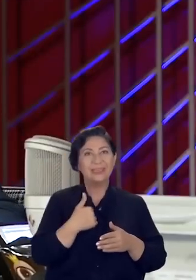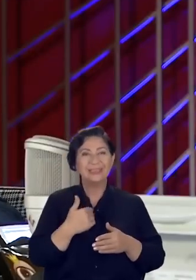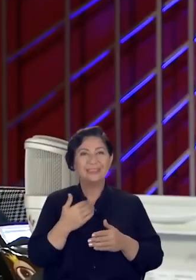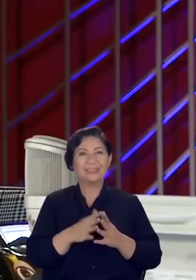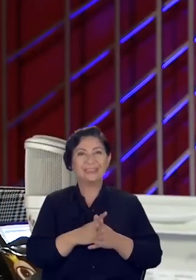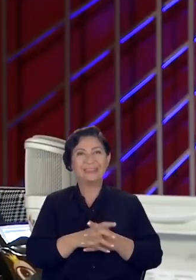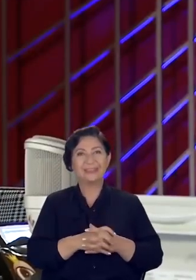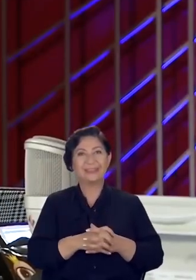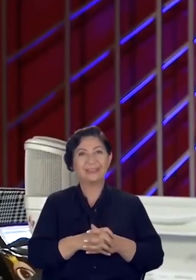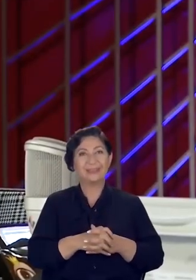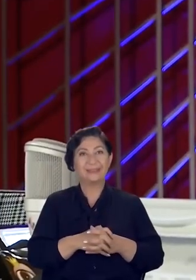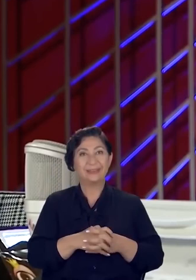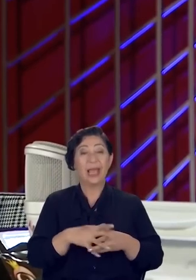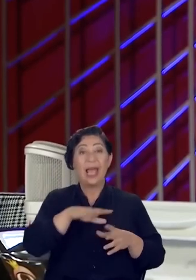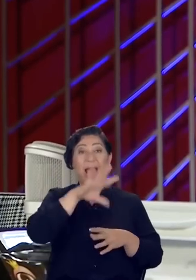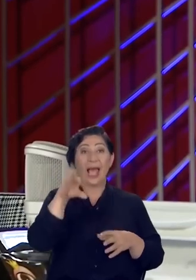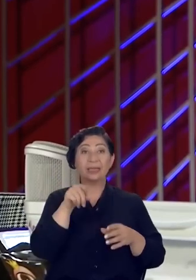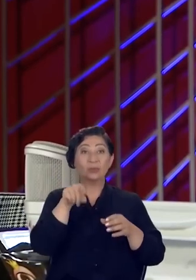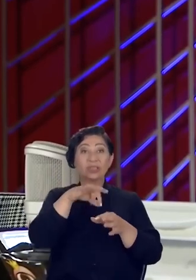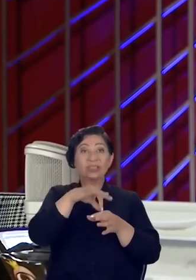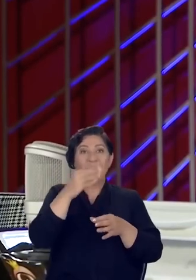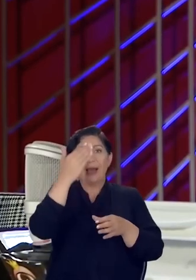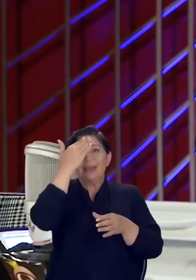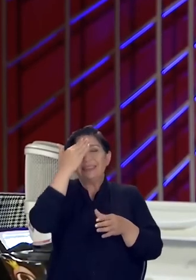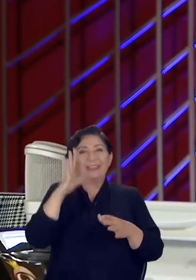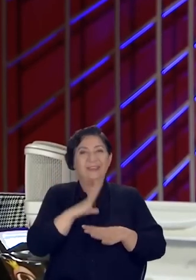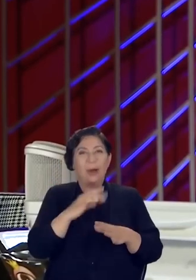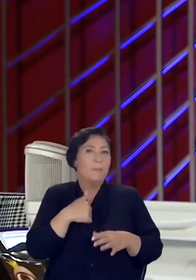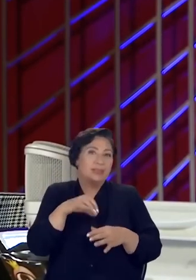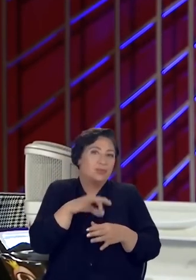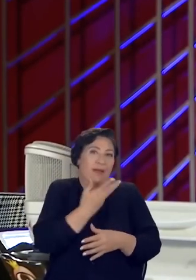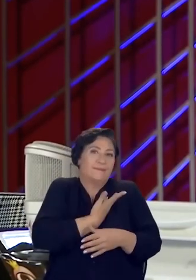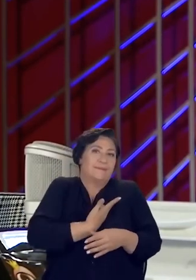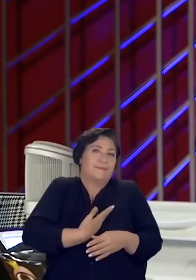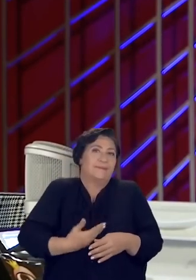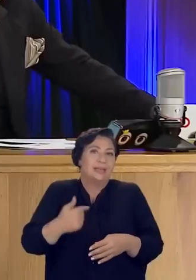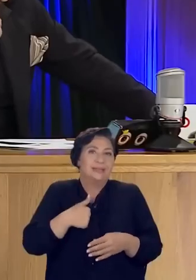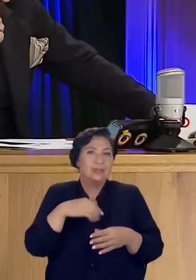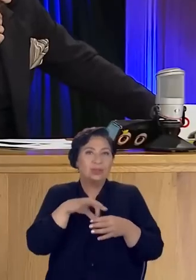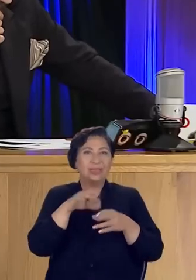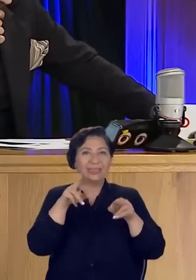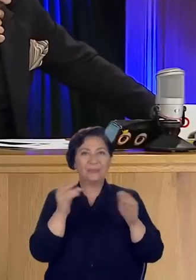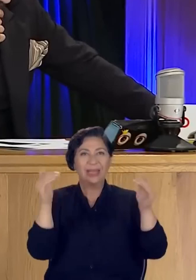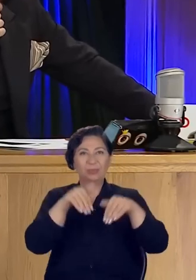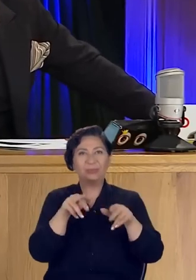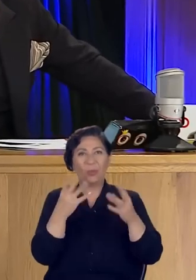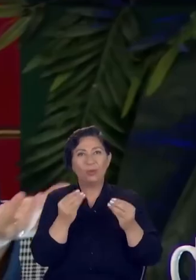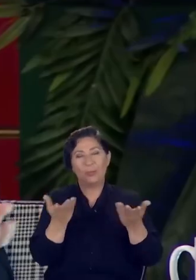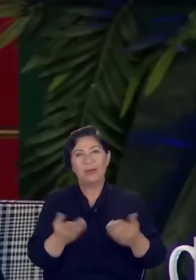insanlar yani herkeste bu çay tiryakisi var. Ben seviyorum çayı. Çay için çıkmış gibi oldum buraya